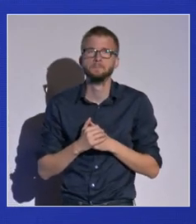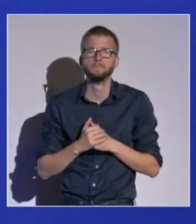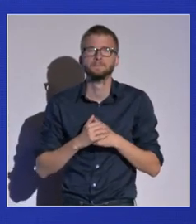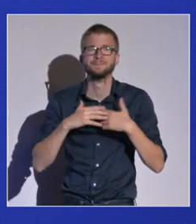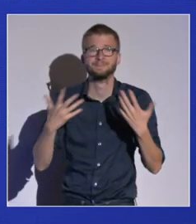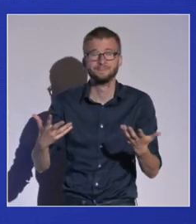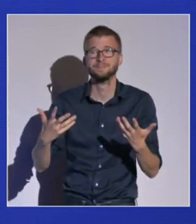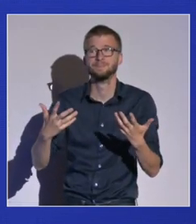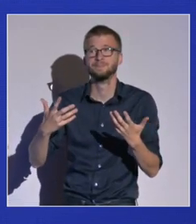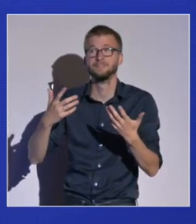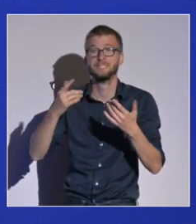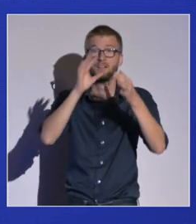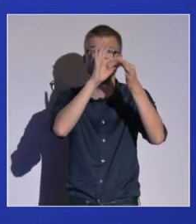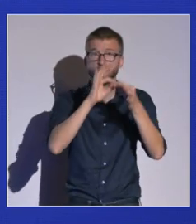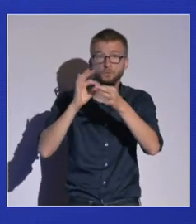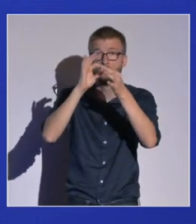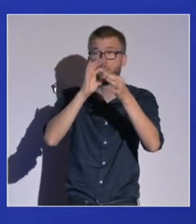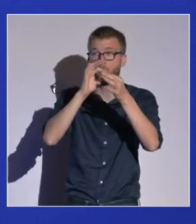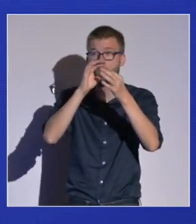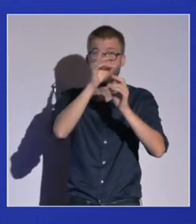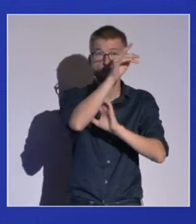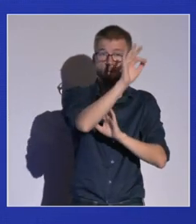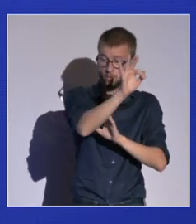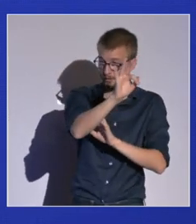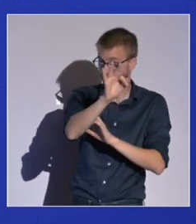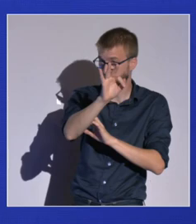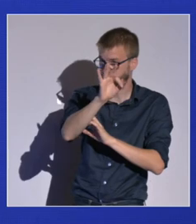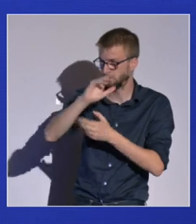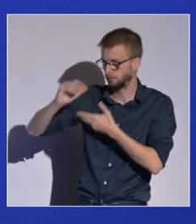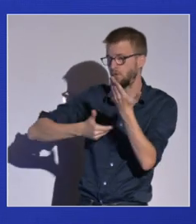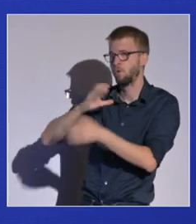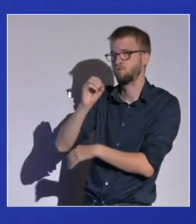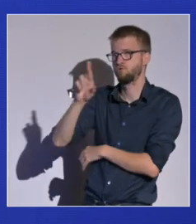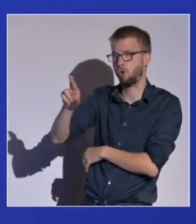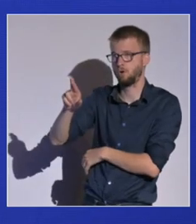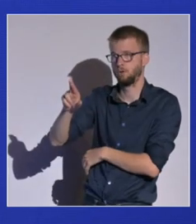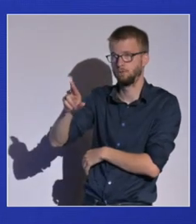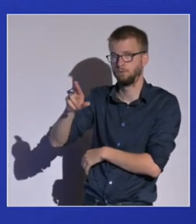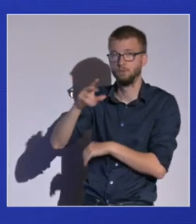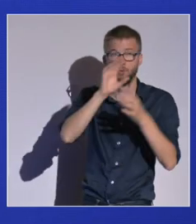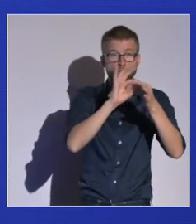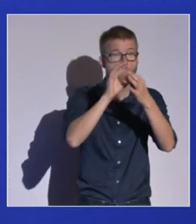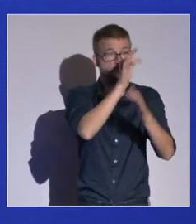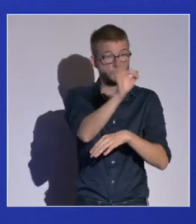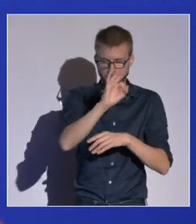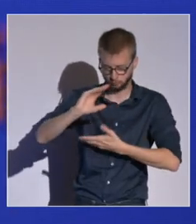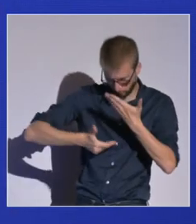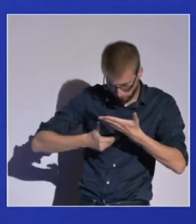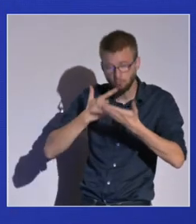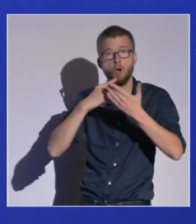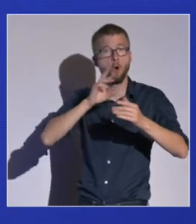Les messages que l'opinion française recevait du COR, c'était « les retraites sont en excédent ».